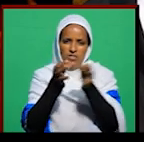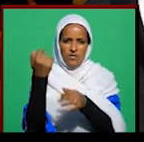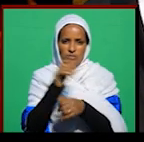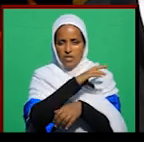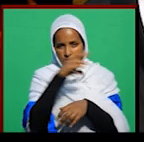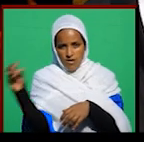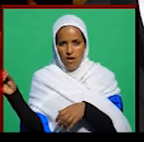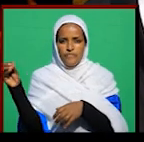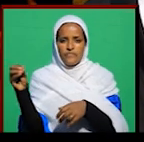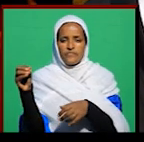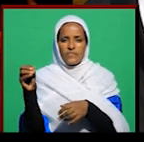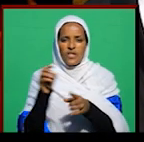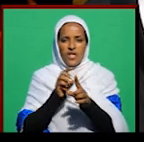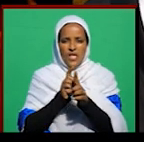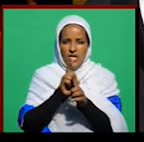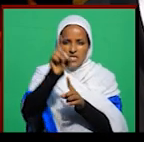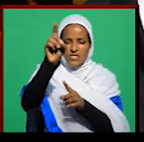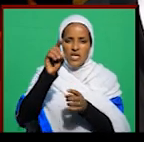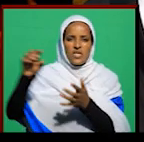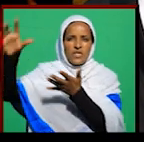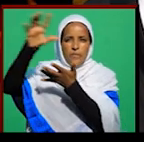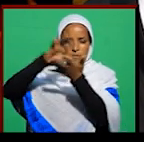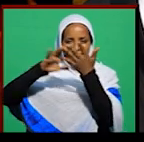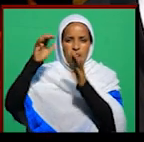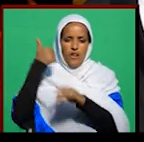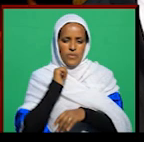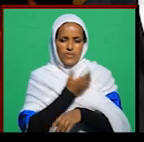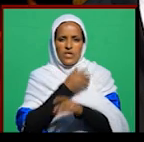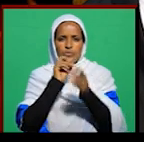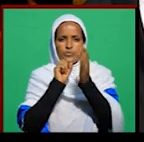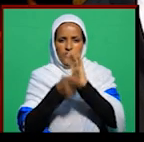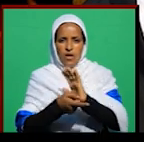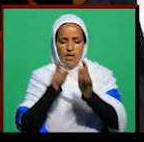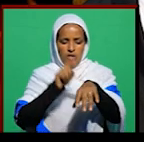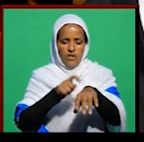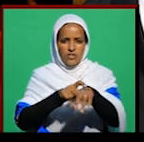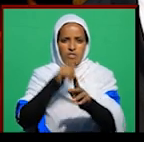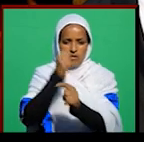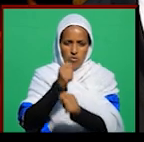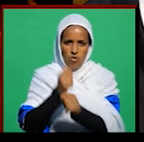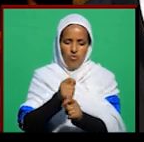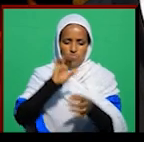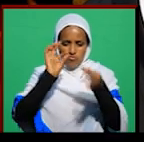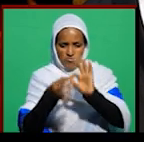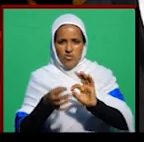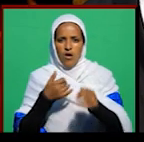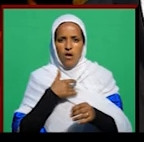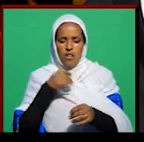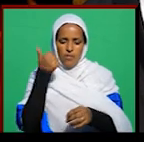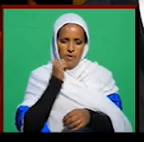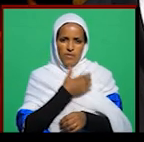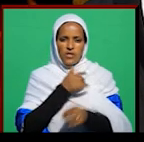ና ቀስተ ደመና ለእመቤታችን ምሳሌ እንደ ጊዜ ግብሩ ይተረጎማል። ና